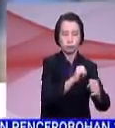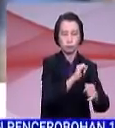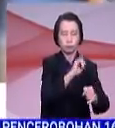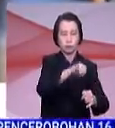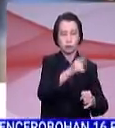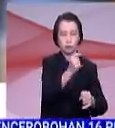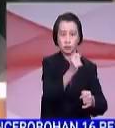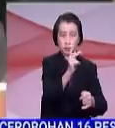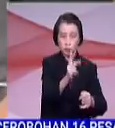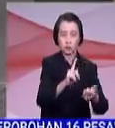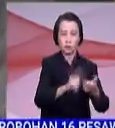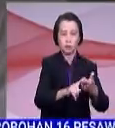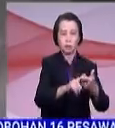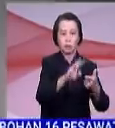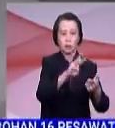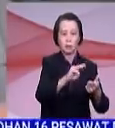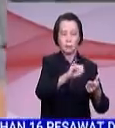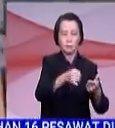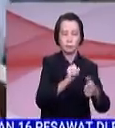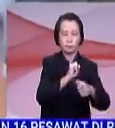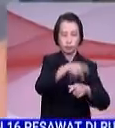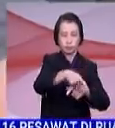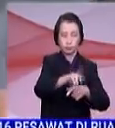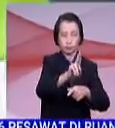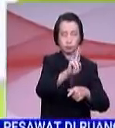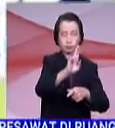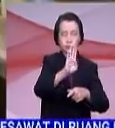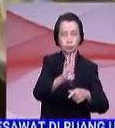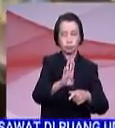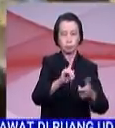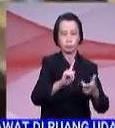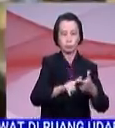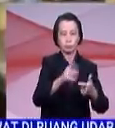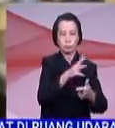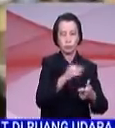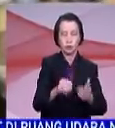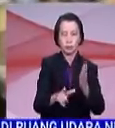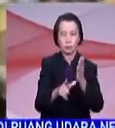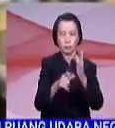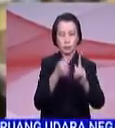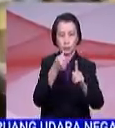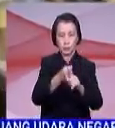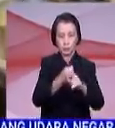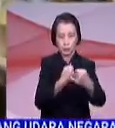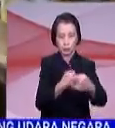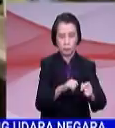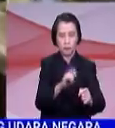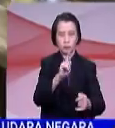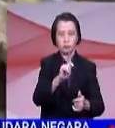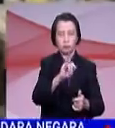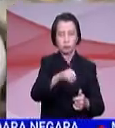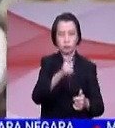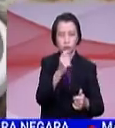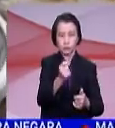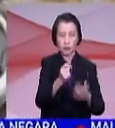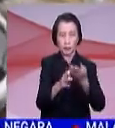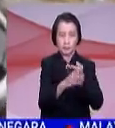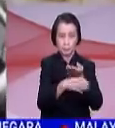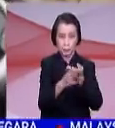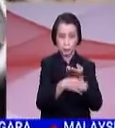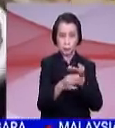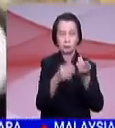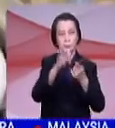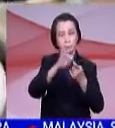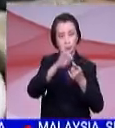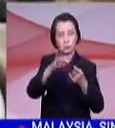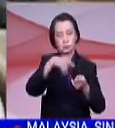Kerja dan Majlis Bandaraya Seberang Perai MBSP. Sementara itu, Penolong Pengarah Jabatan Tenaga Kerja Butterworth Nazrah